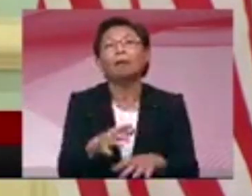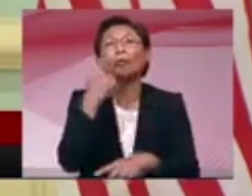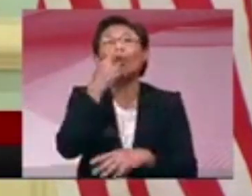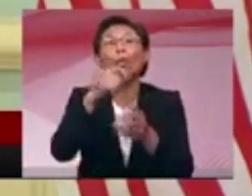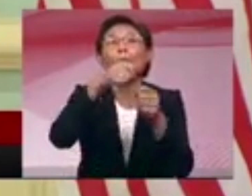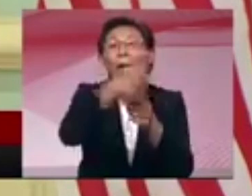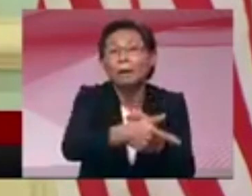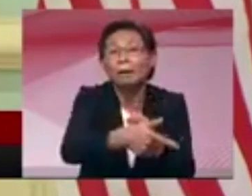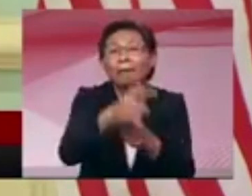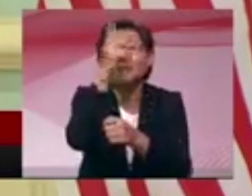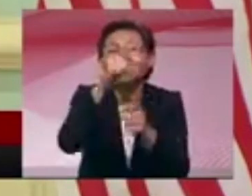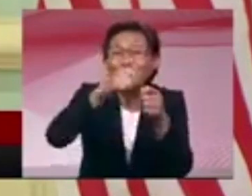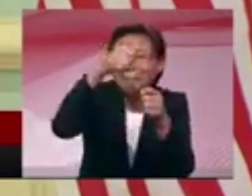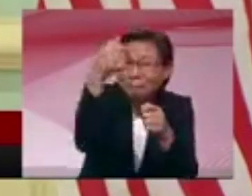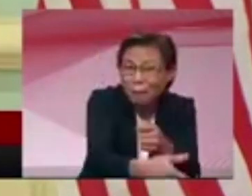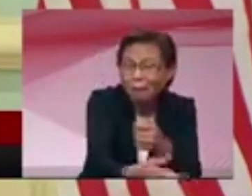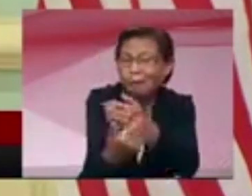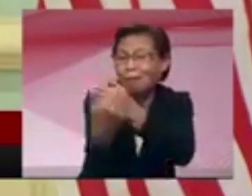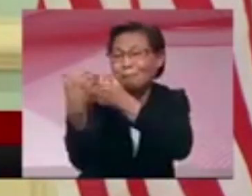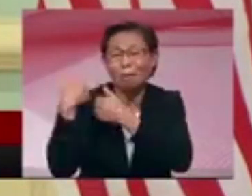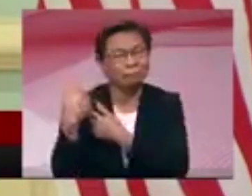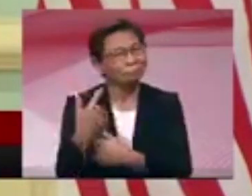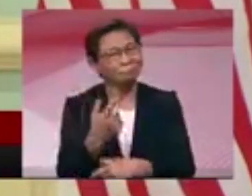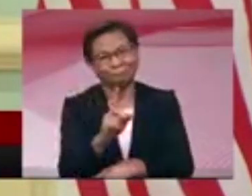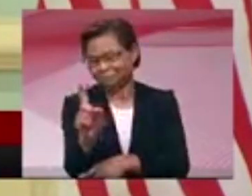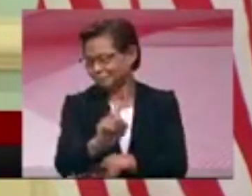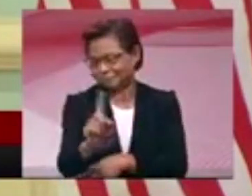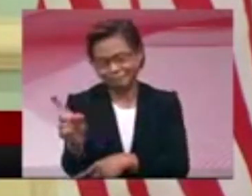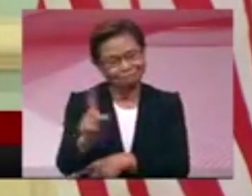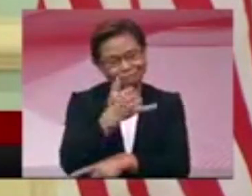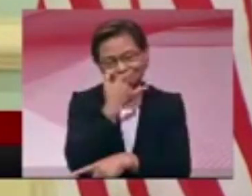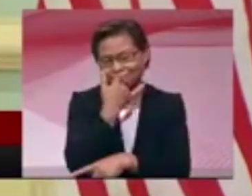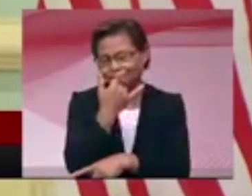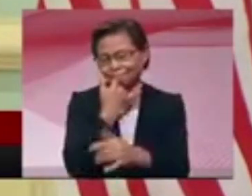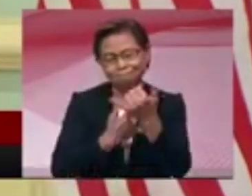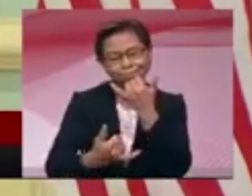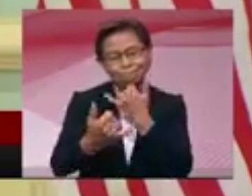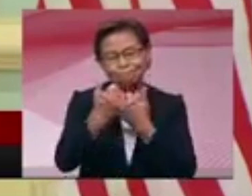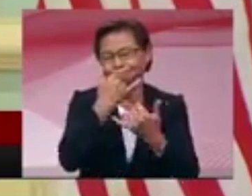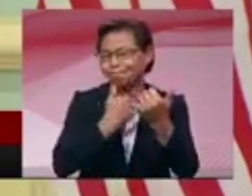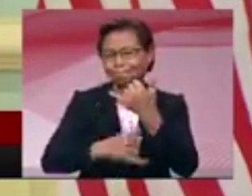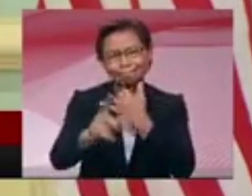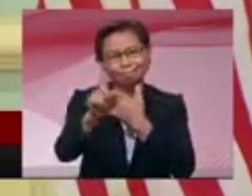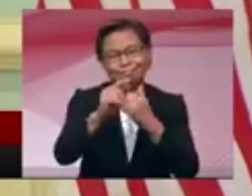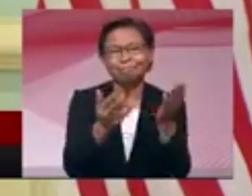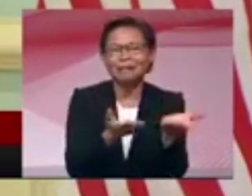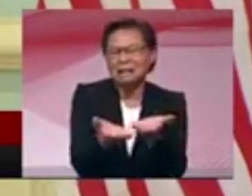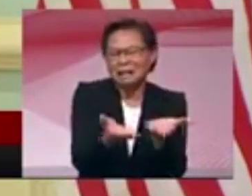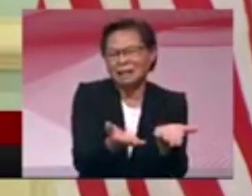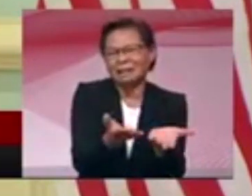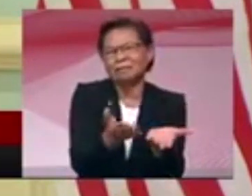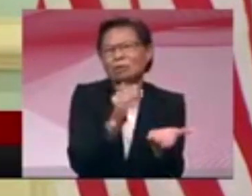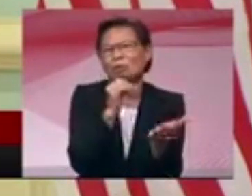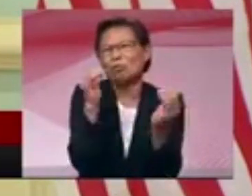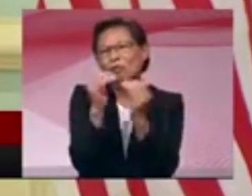kos saringan terhadap mereka. Jadi tidak betul kalau kita katakan bahawa satu layanan yang tidak adil dibuat kepada mereka